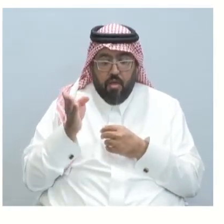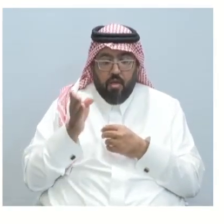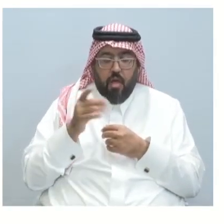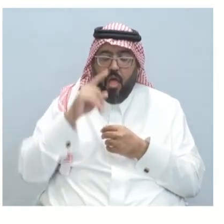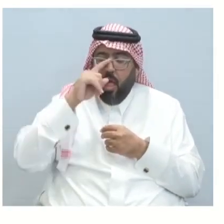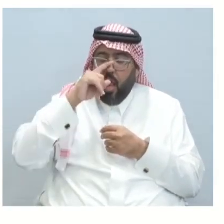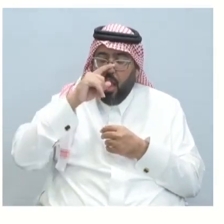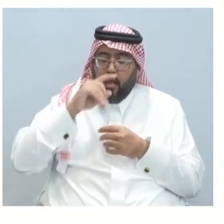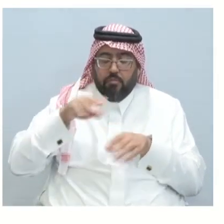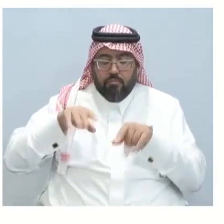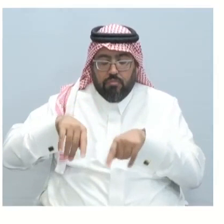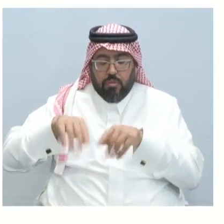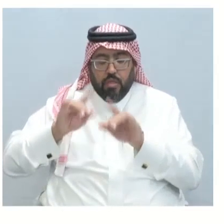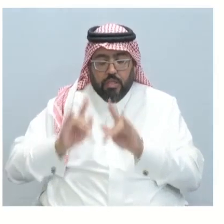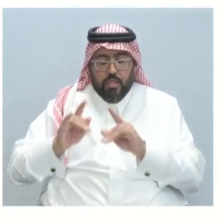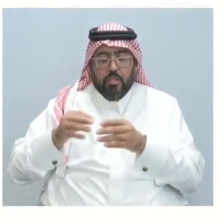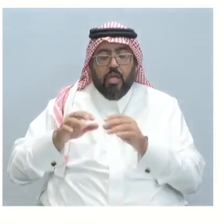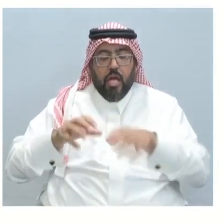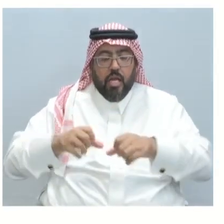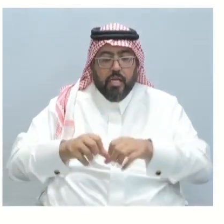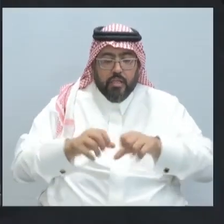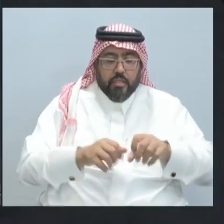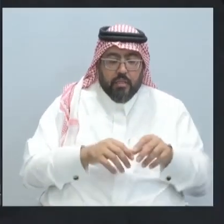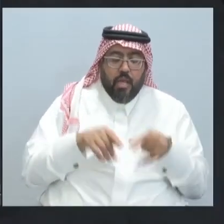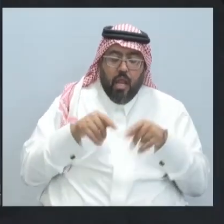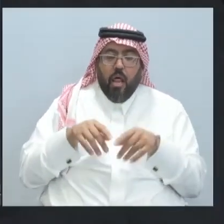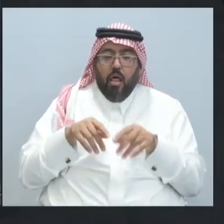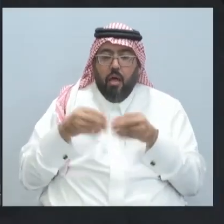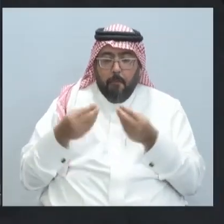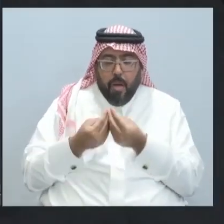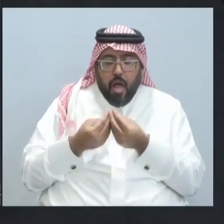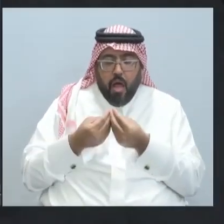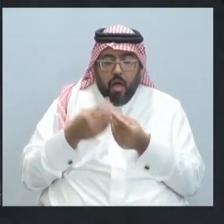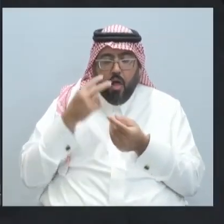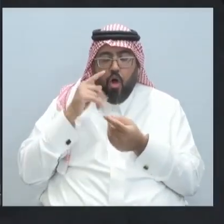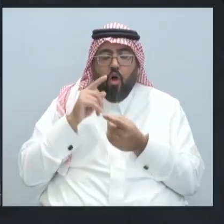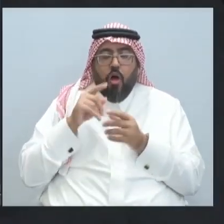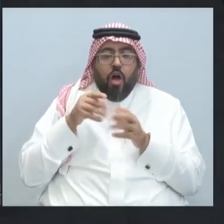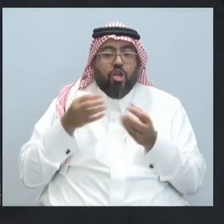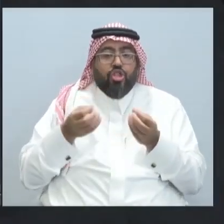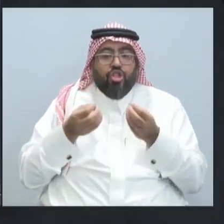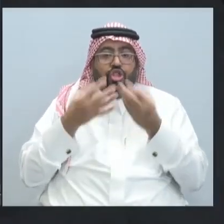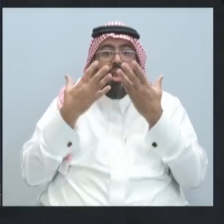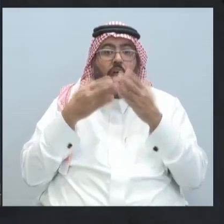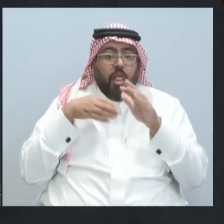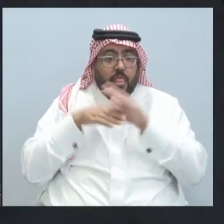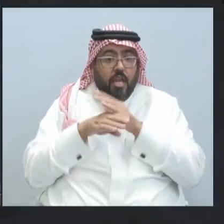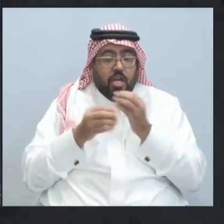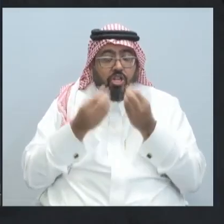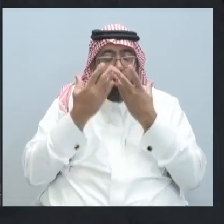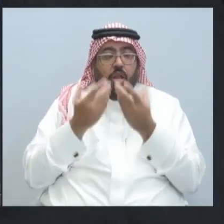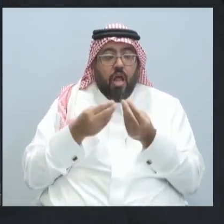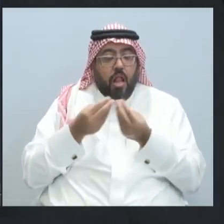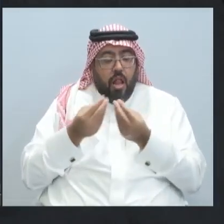الزم رجلها فثم الجنه وهذا يبين انها ان هذا هذا طريق الى الجنه